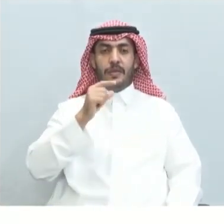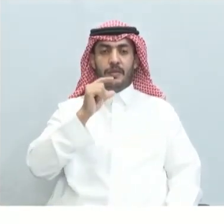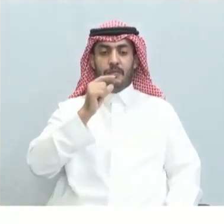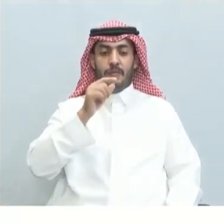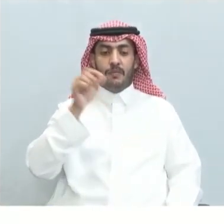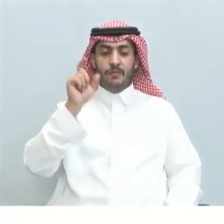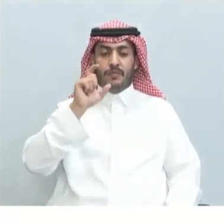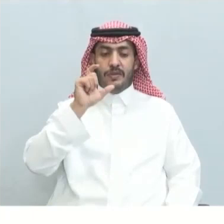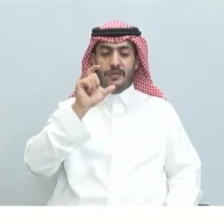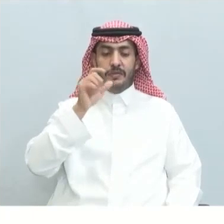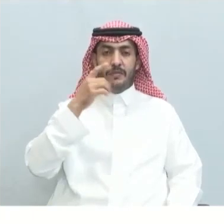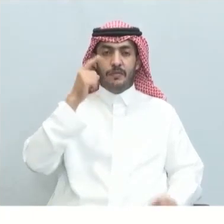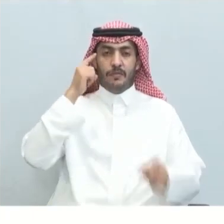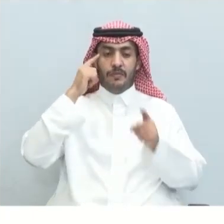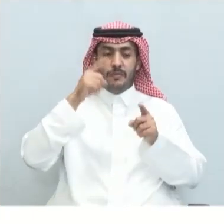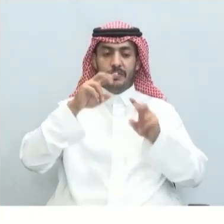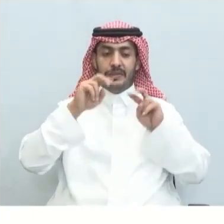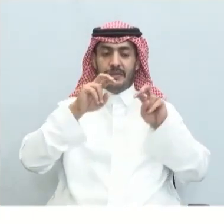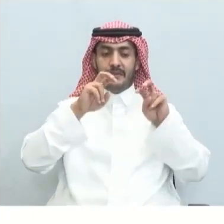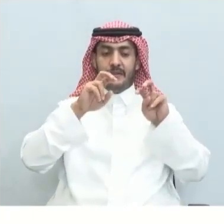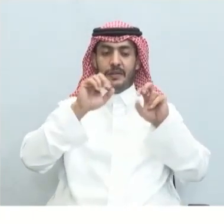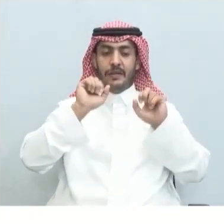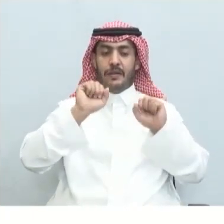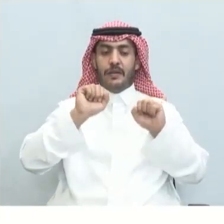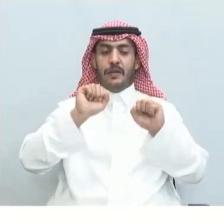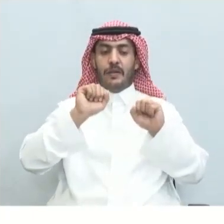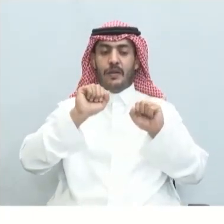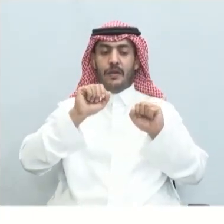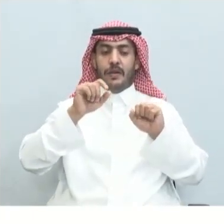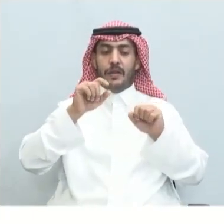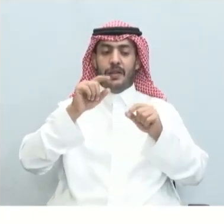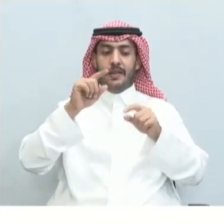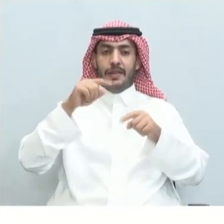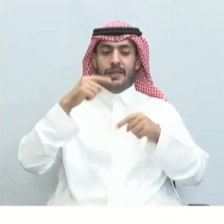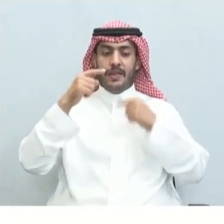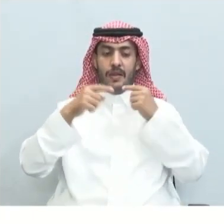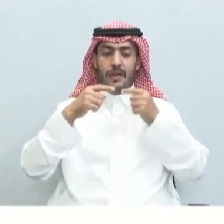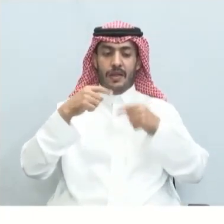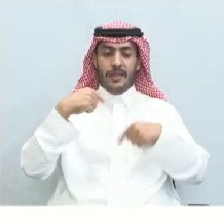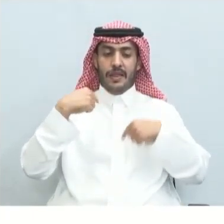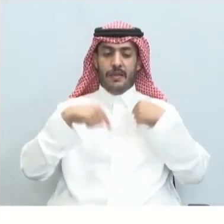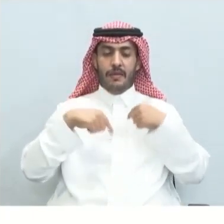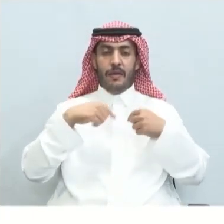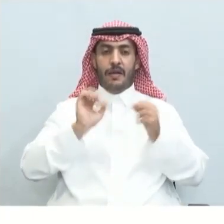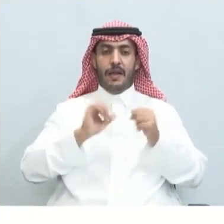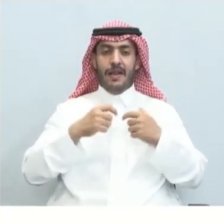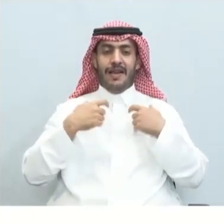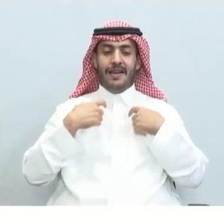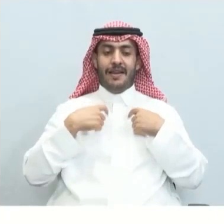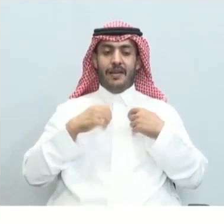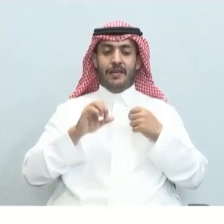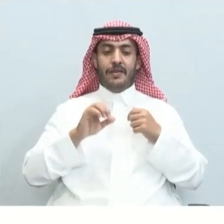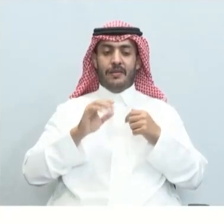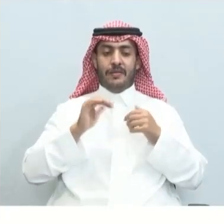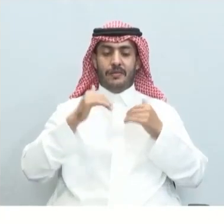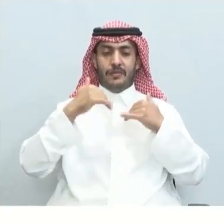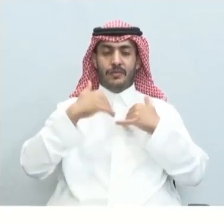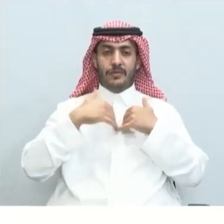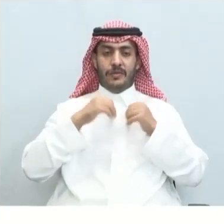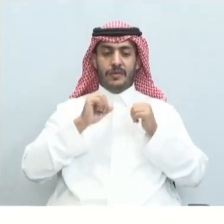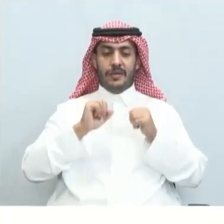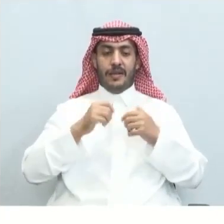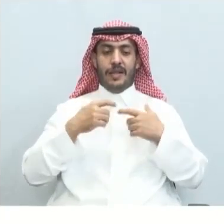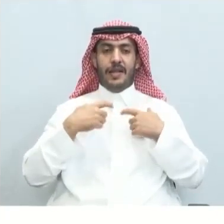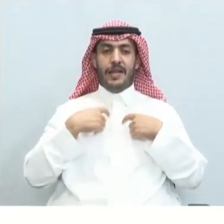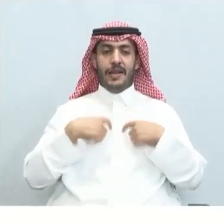مسلم اشتهر باكتشافه الدوره الدمويه الصغرى وهي